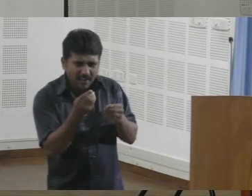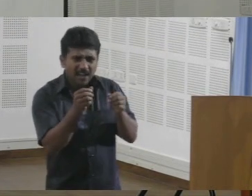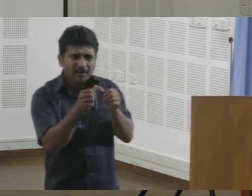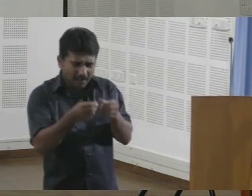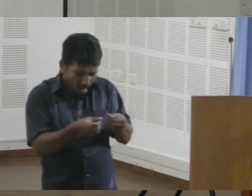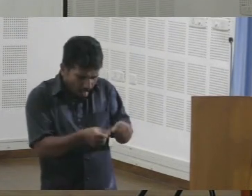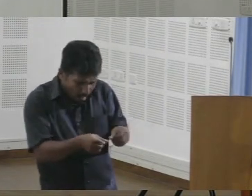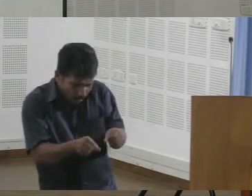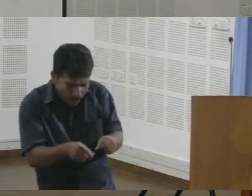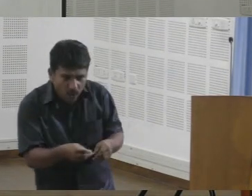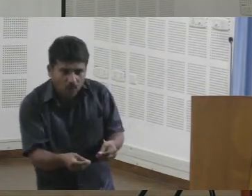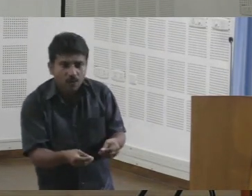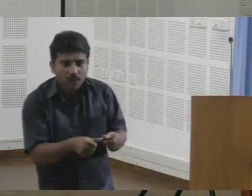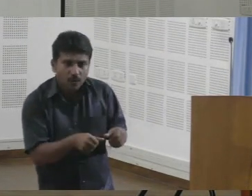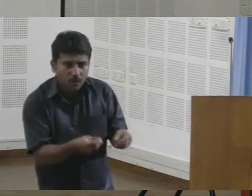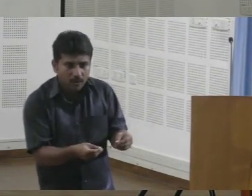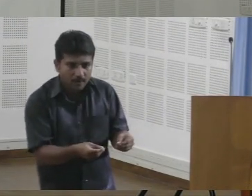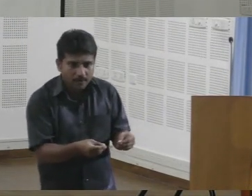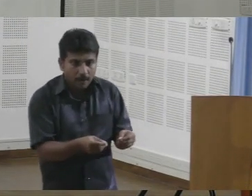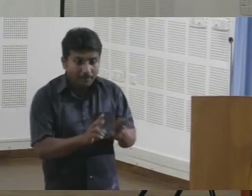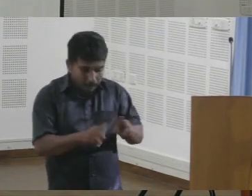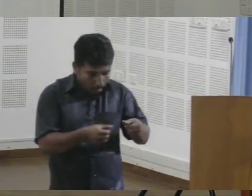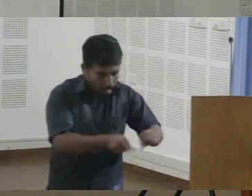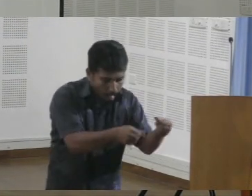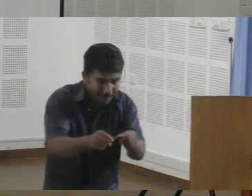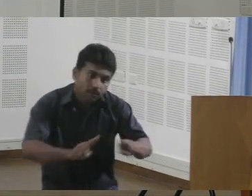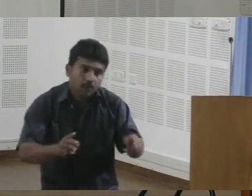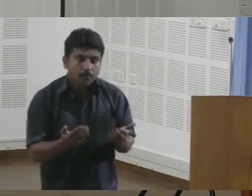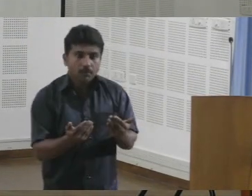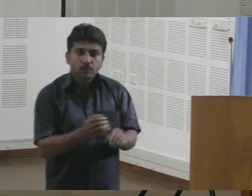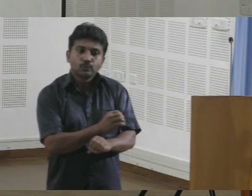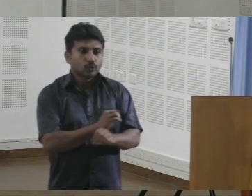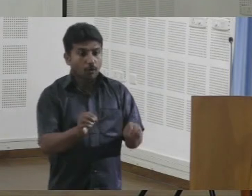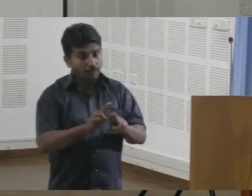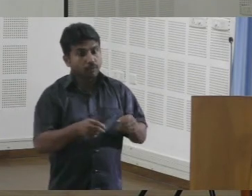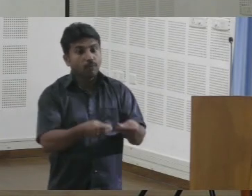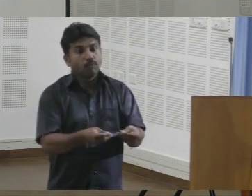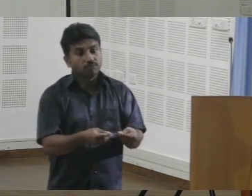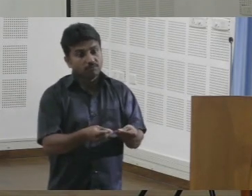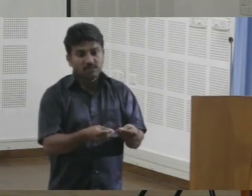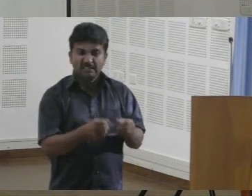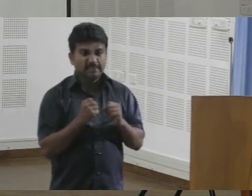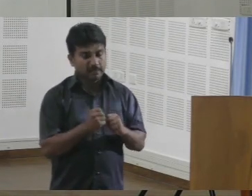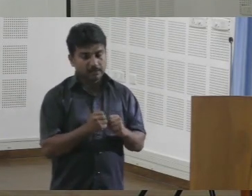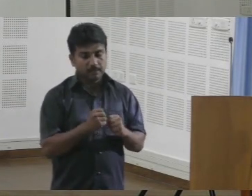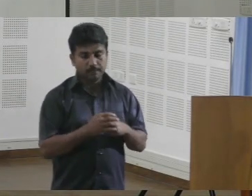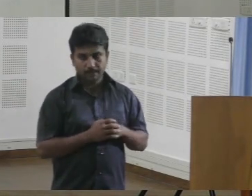ചെയ്യണേനും ഇതുപോലെ ഒരു പരിധിയുണ്ട്. പിന്നെ അല്ലെങ്കിൽ ലാപ്ടോപ്പ് ഫുള്ളും നിറഞ്ഞു പോകും നമ്മൾ ഈ സ്റ്റിക്ക് ചെയ്ത് വെക്കുന്ന ആൽഫബറ്റ്സ് വെച്ചിട്ട്.